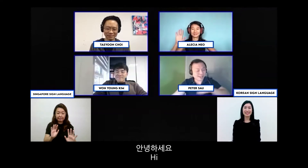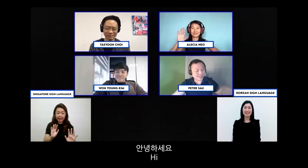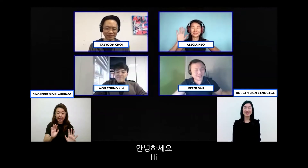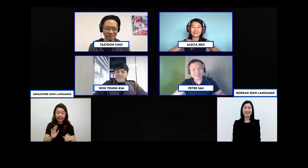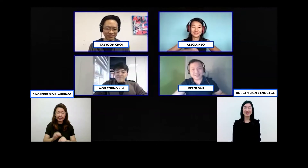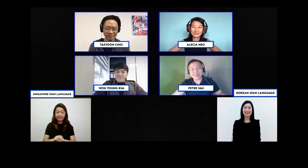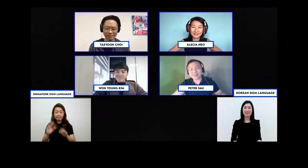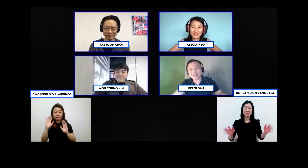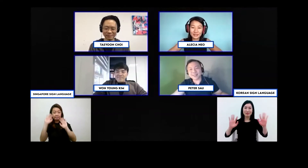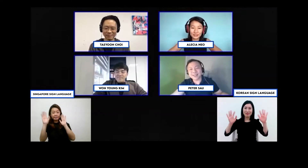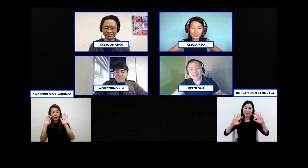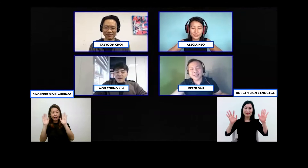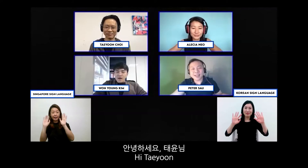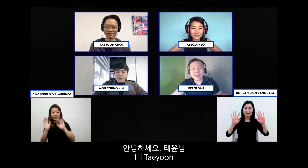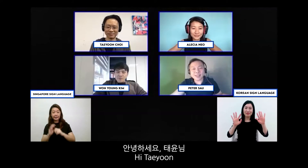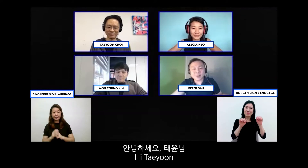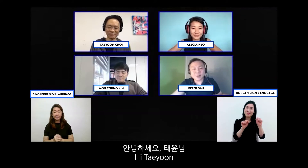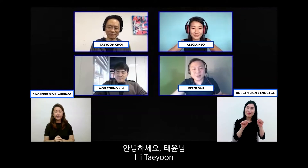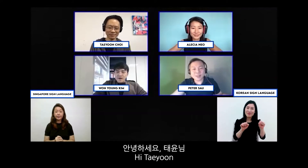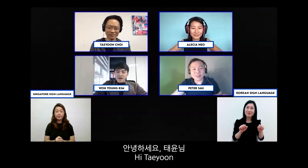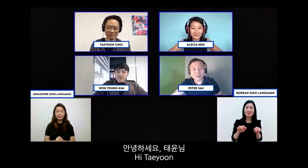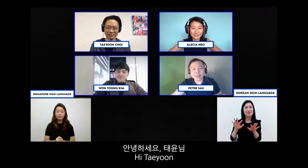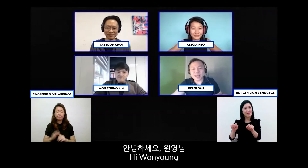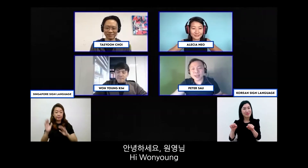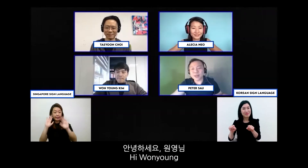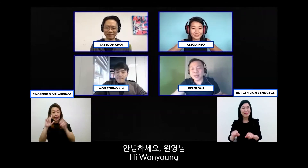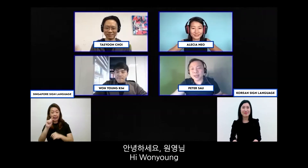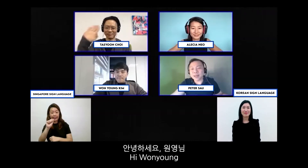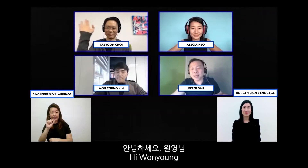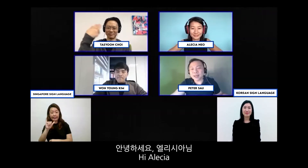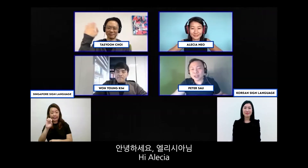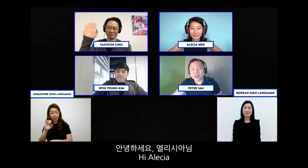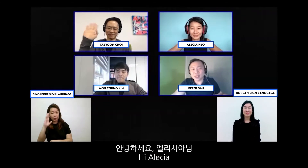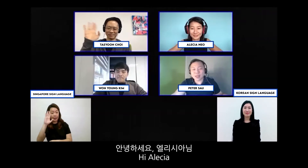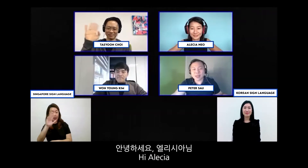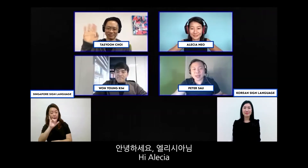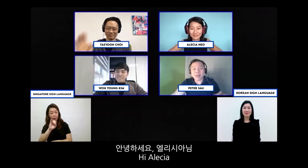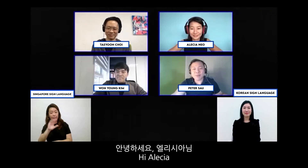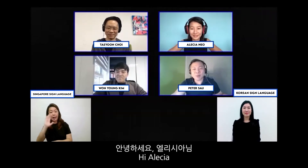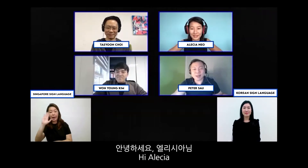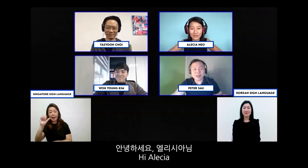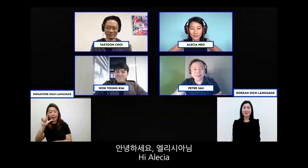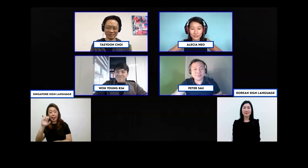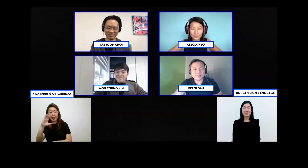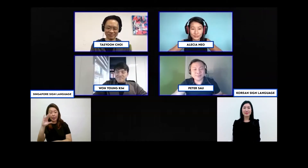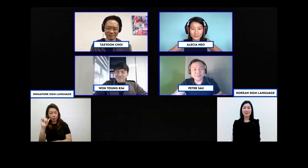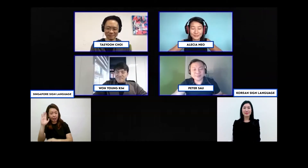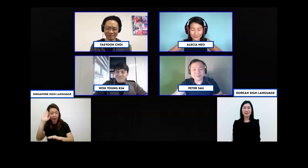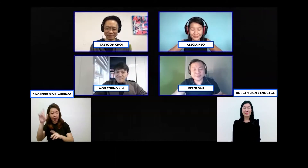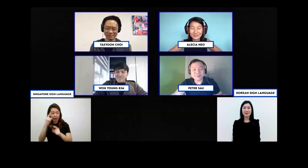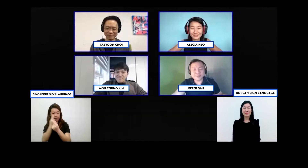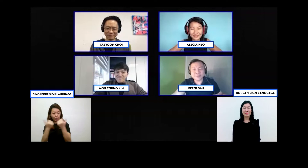Hi. Hello. Hi, Taeyoon. Hi. Hi, Yong Kim. Hi, Alecia. Hi, everyone.